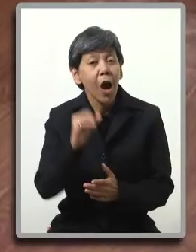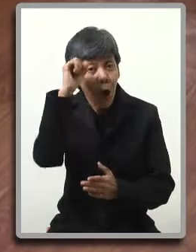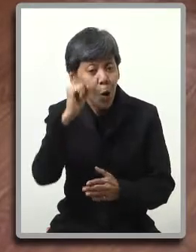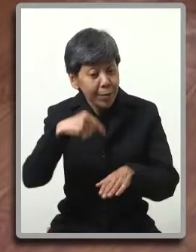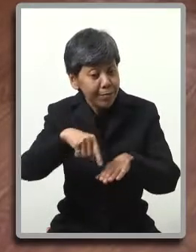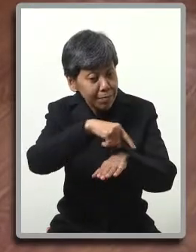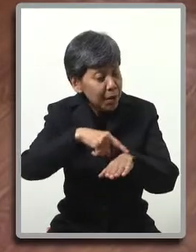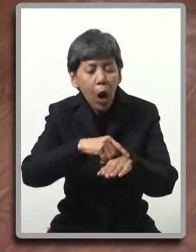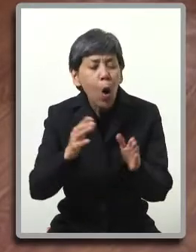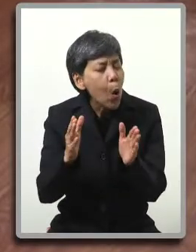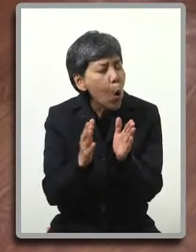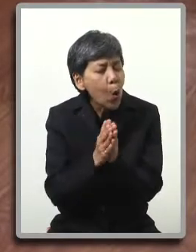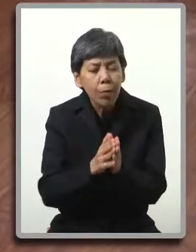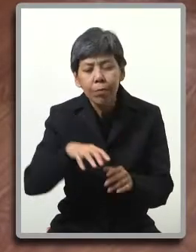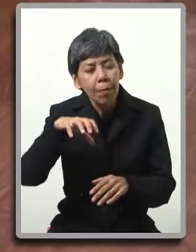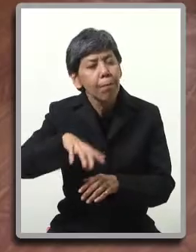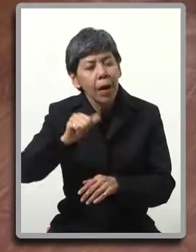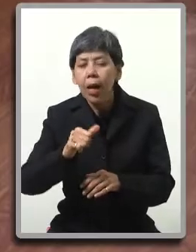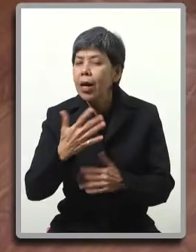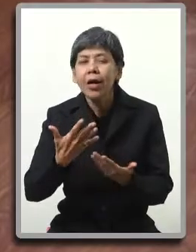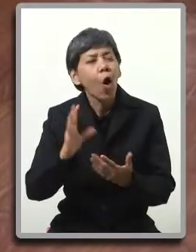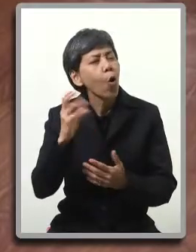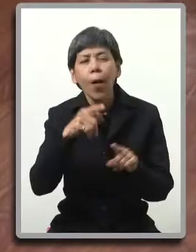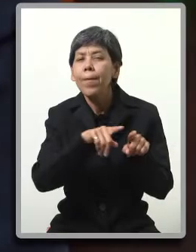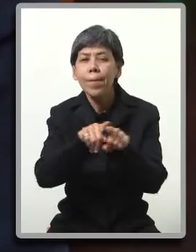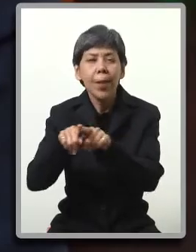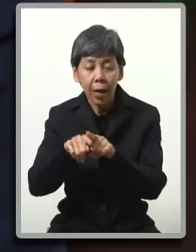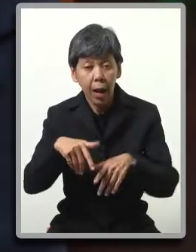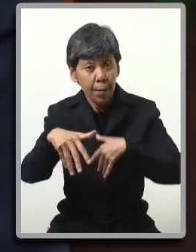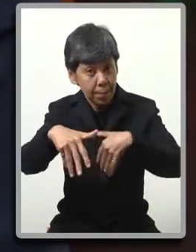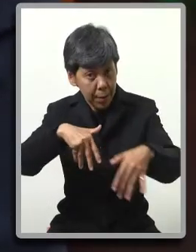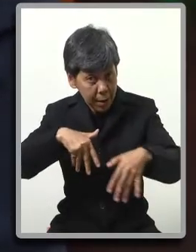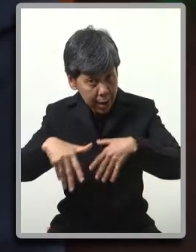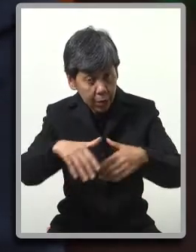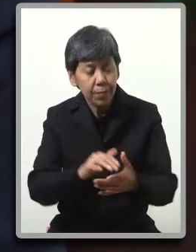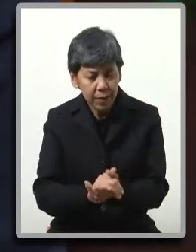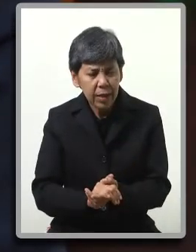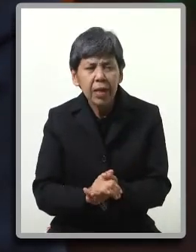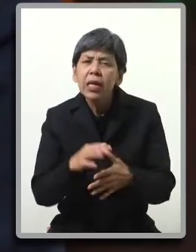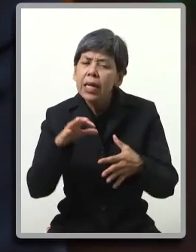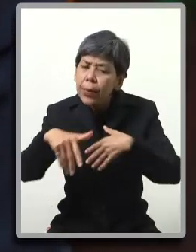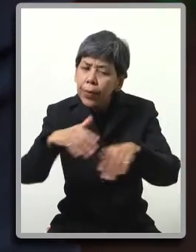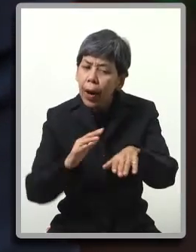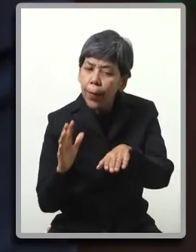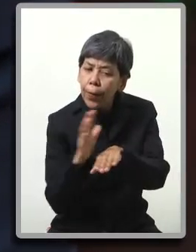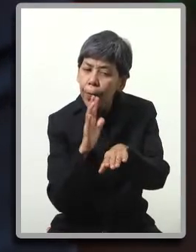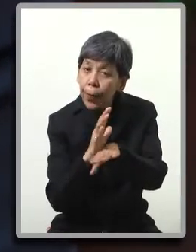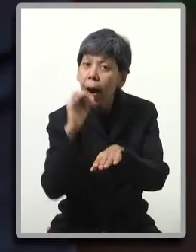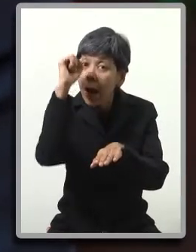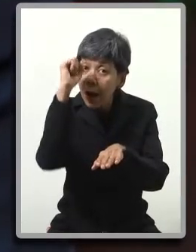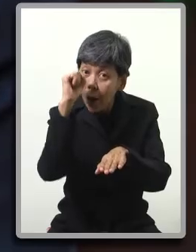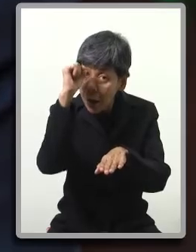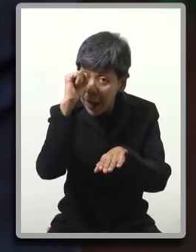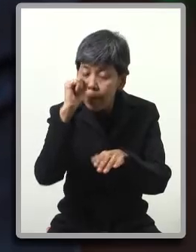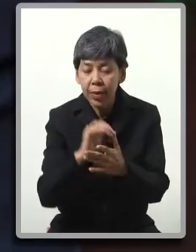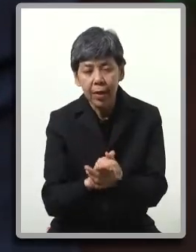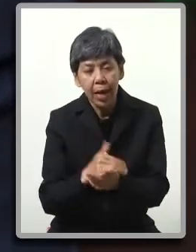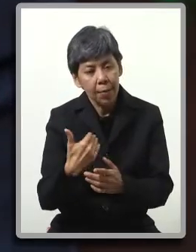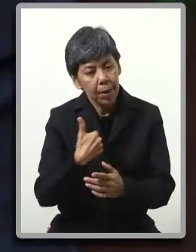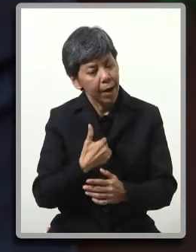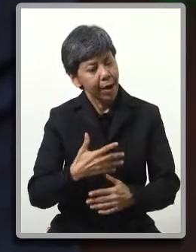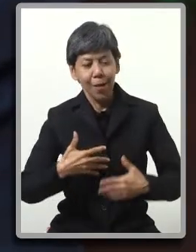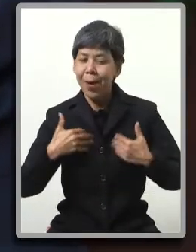นี่ยยังไงก็ต้องอยู่คู่กับเมืองทุกๆเมืองในโลกนี้ประชาชนเนี่ยจะเป็นผู้ที่ใช้รถเมล์นะครับแล้วก็จ